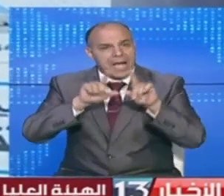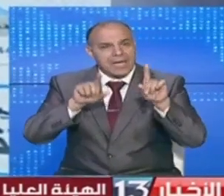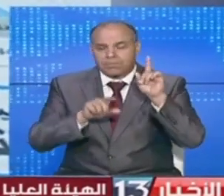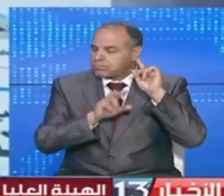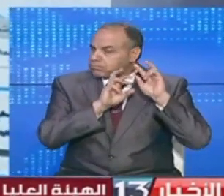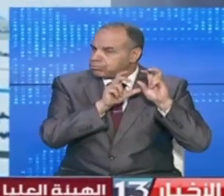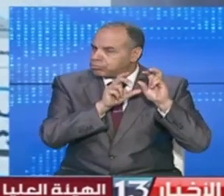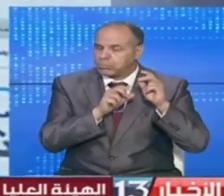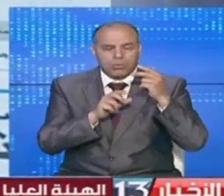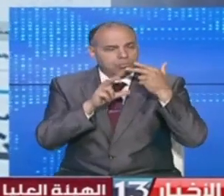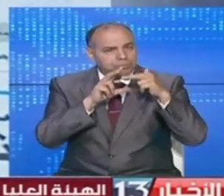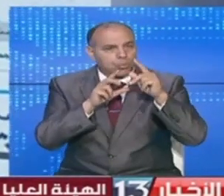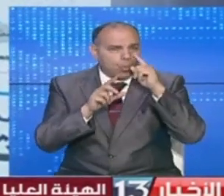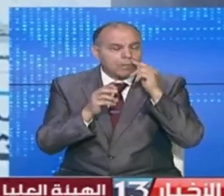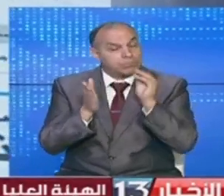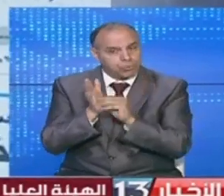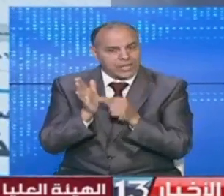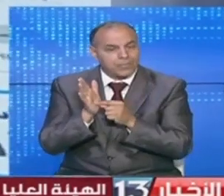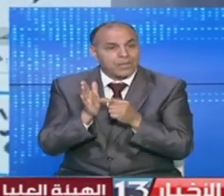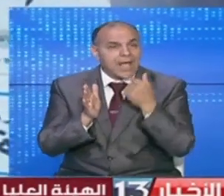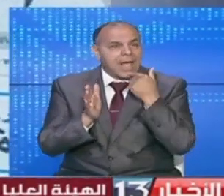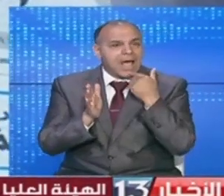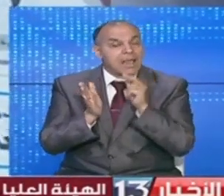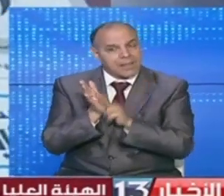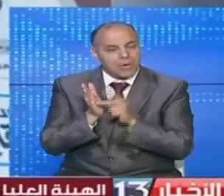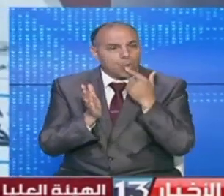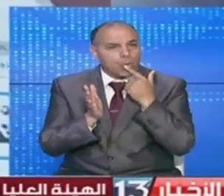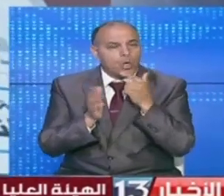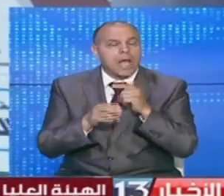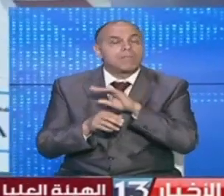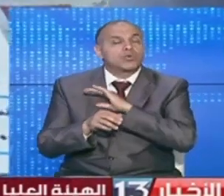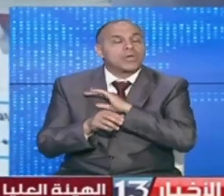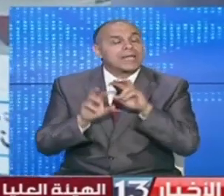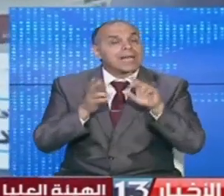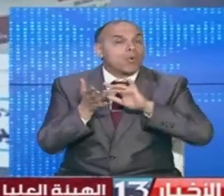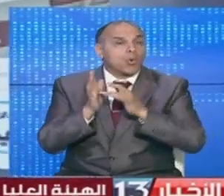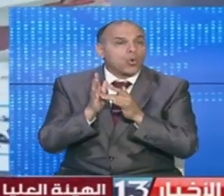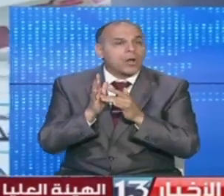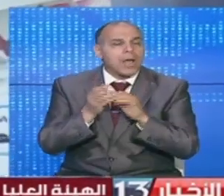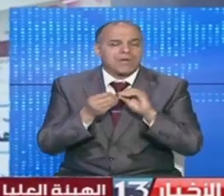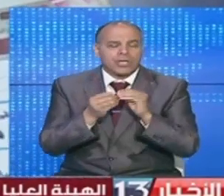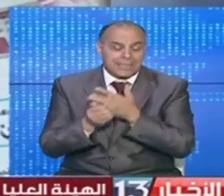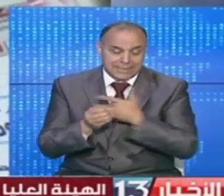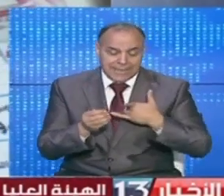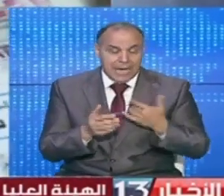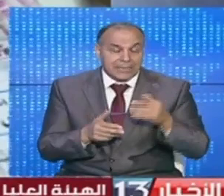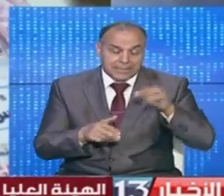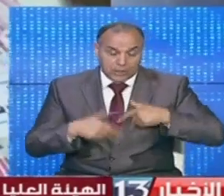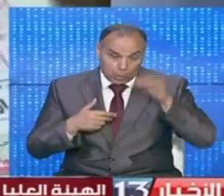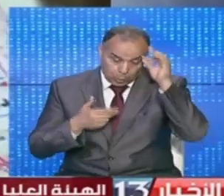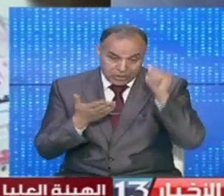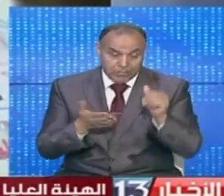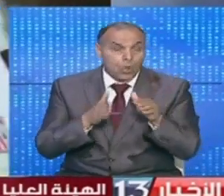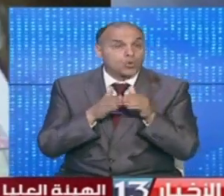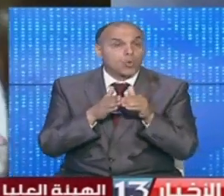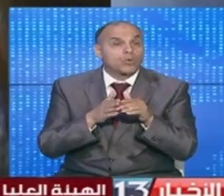السمعي والبصري وتعديله، وثمنت دور وسائل الإعلام خلال الأزمة الصحية التي تعيشها تونس،